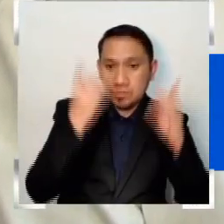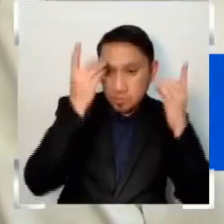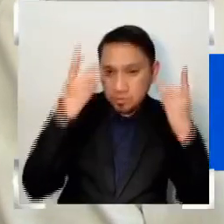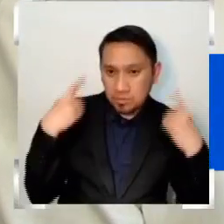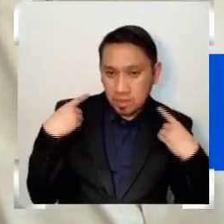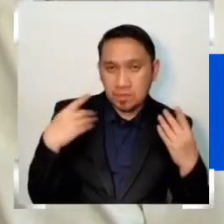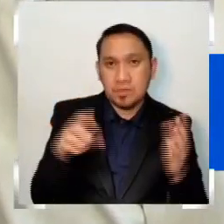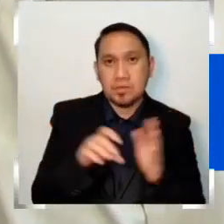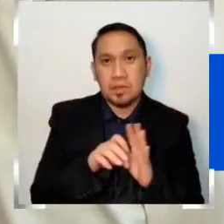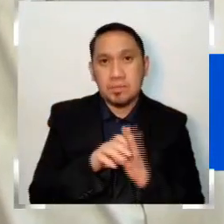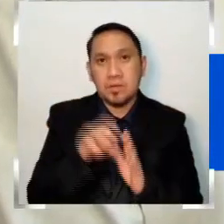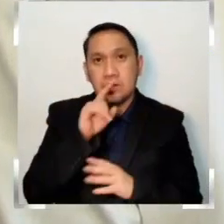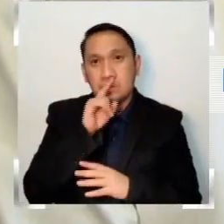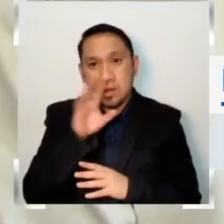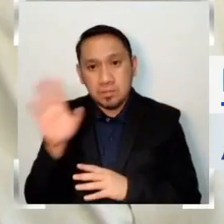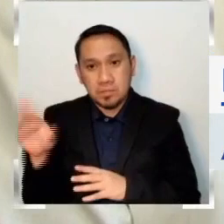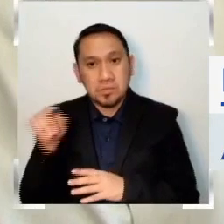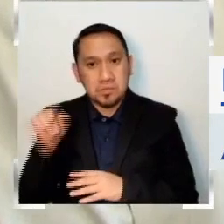kayong babaksak.